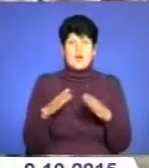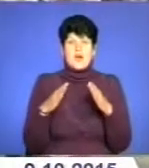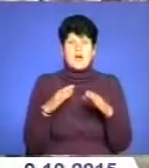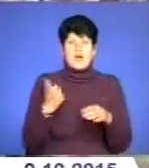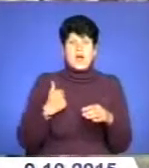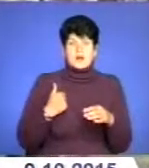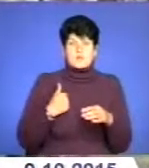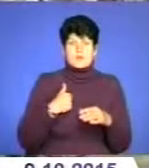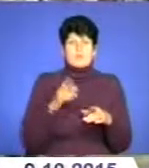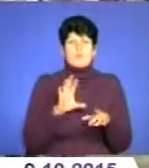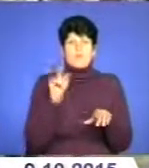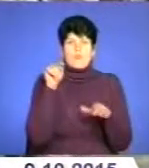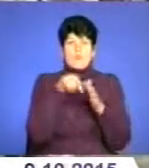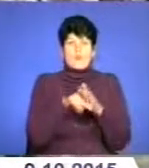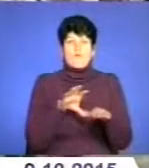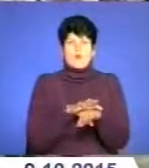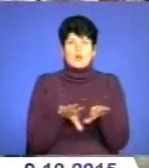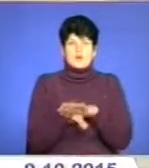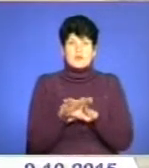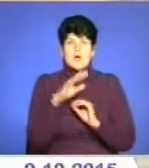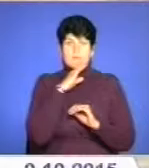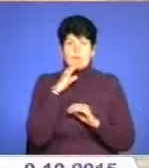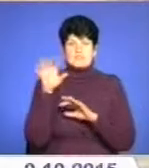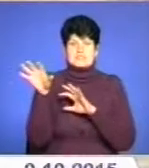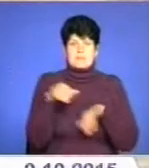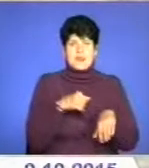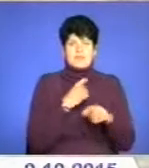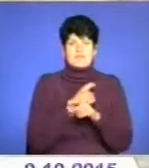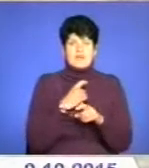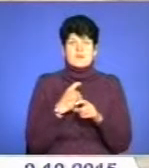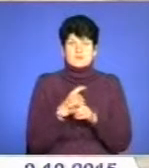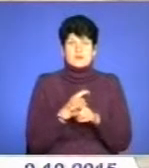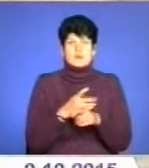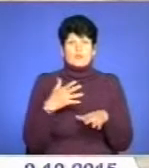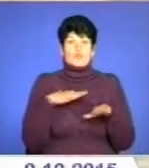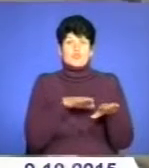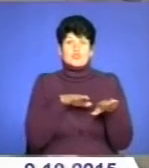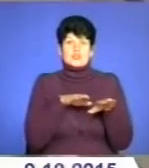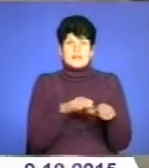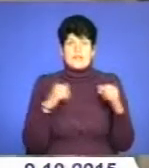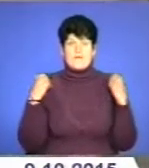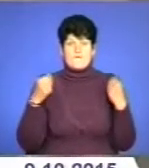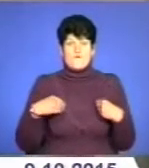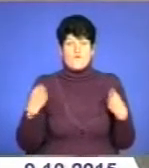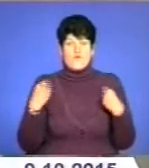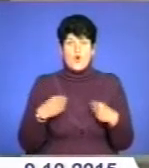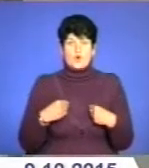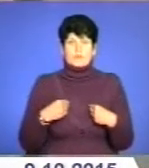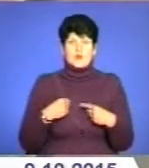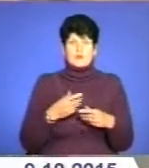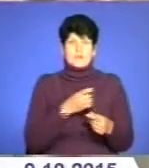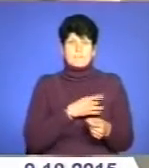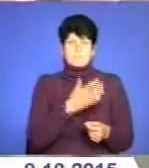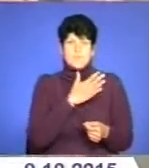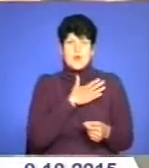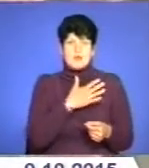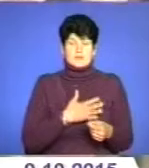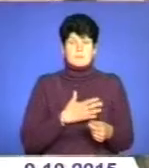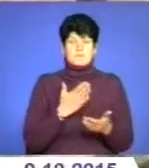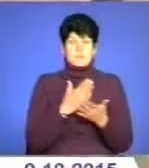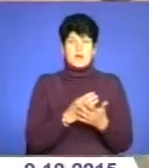маму евакуювали вглиб Австрії. Славкові Луцишину вояки пошили форму, а коли під час боїв його поранило, був